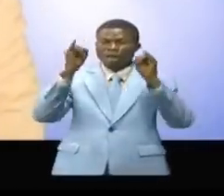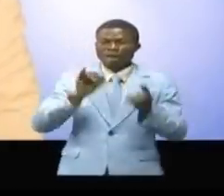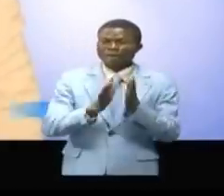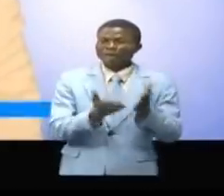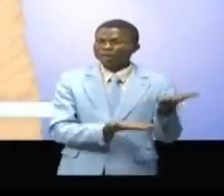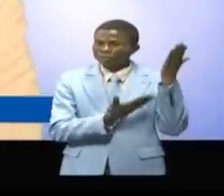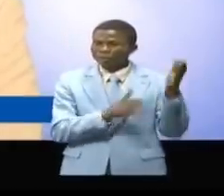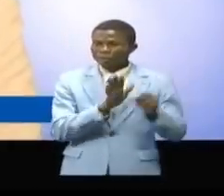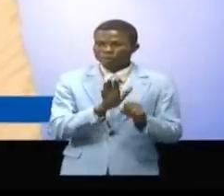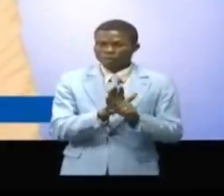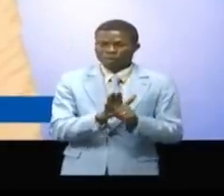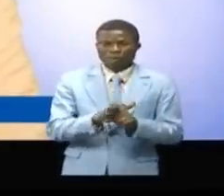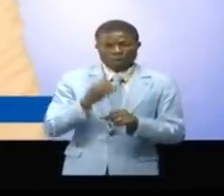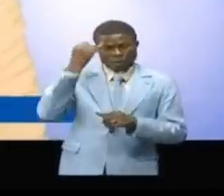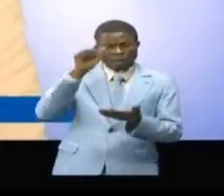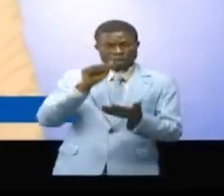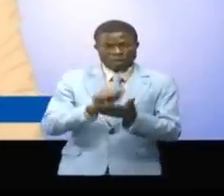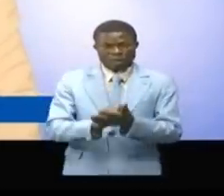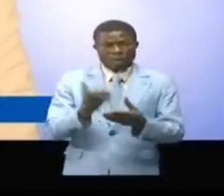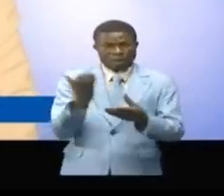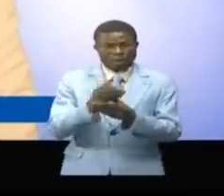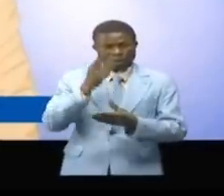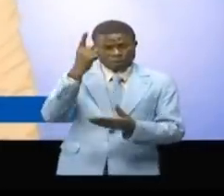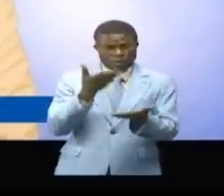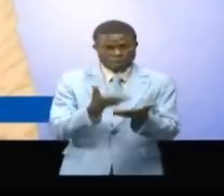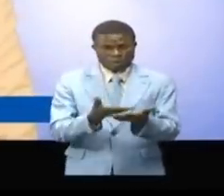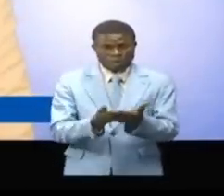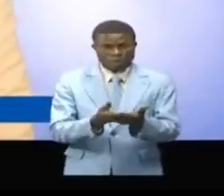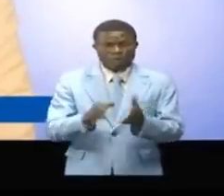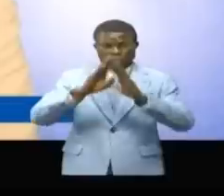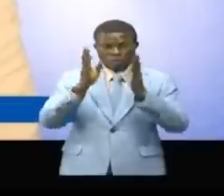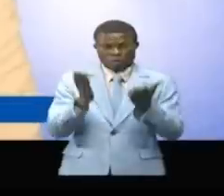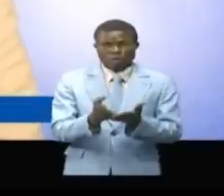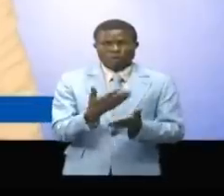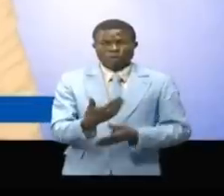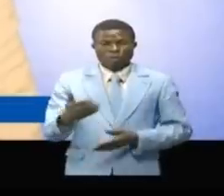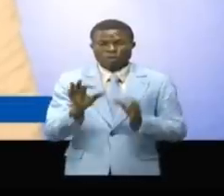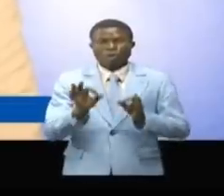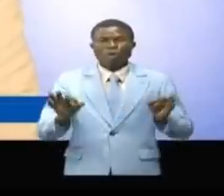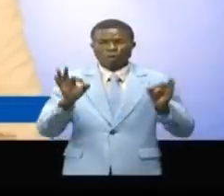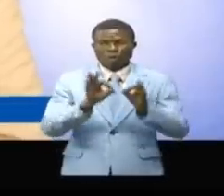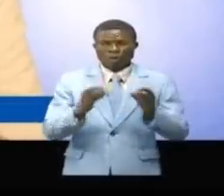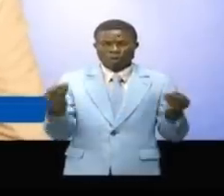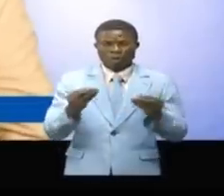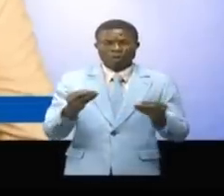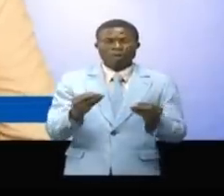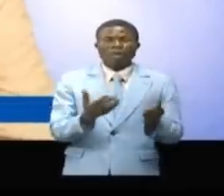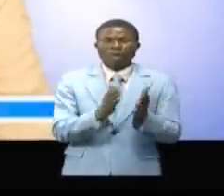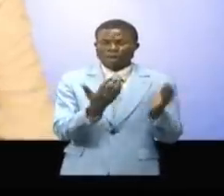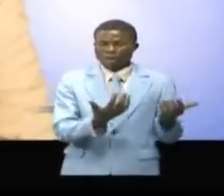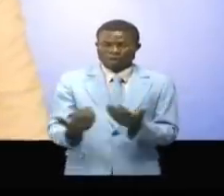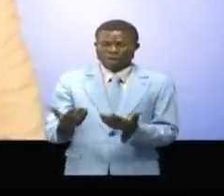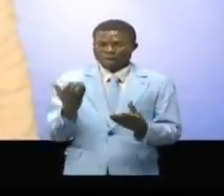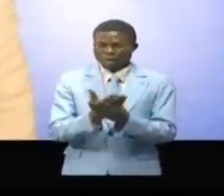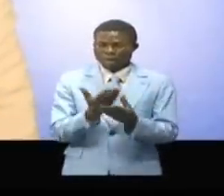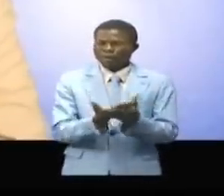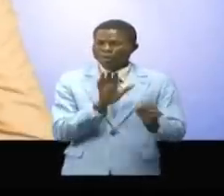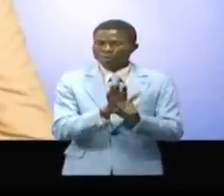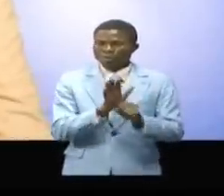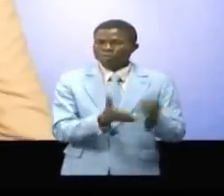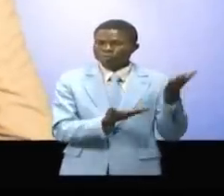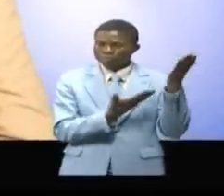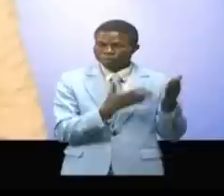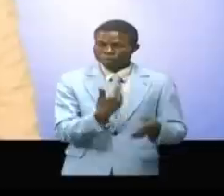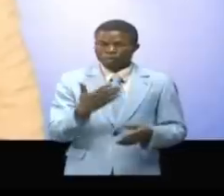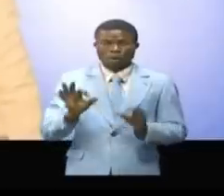nous aurons dans le même code, dans le même document, tous les éléments clés en ce qui concerne le numérique. C'est un document vraiment important, c'est quelque